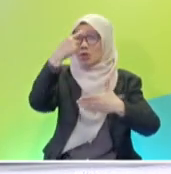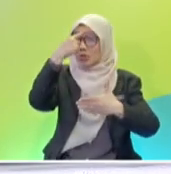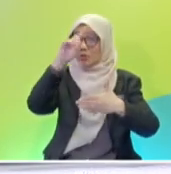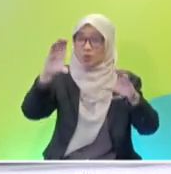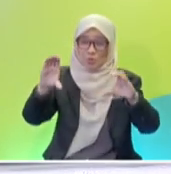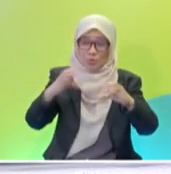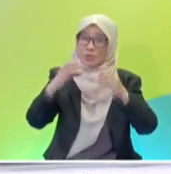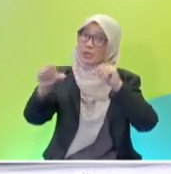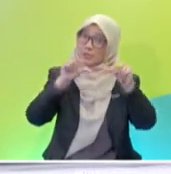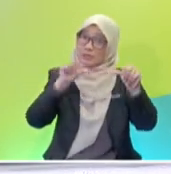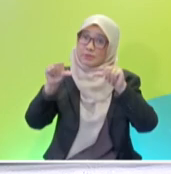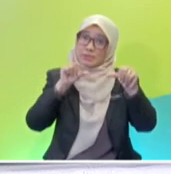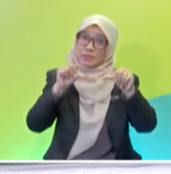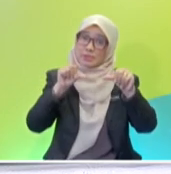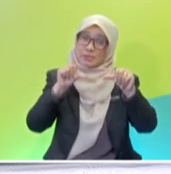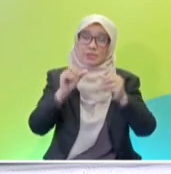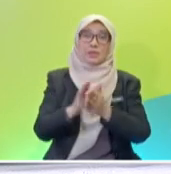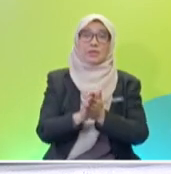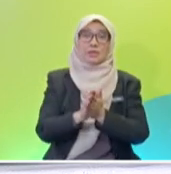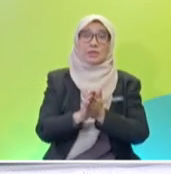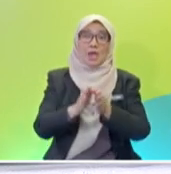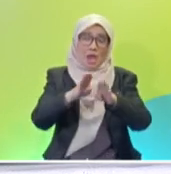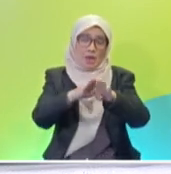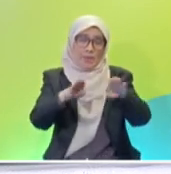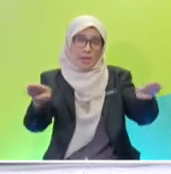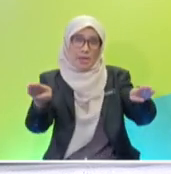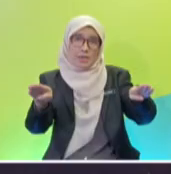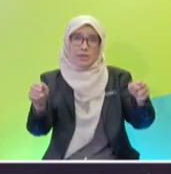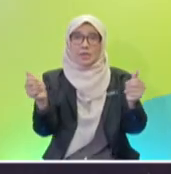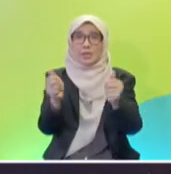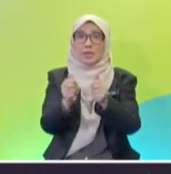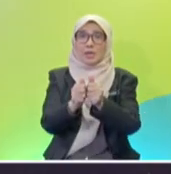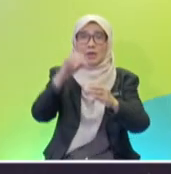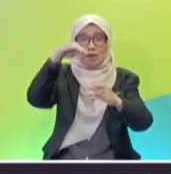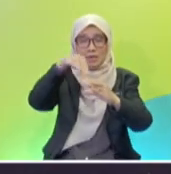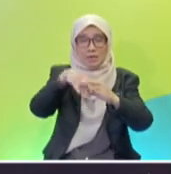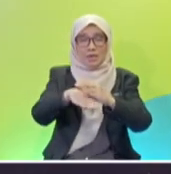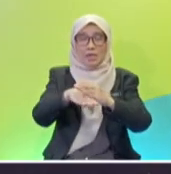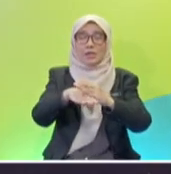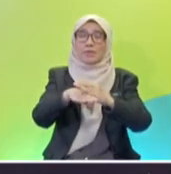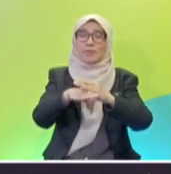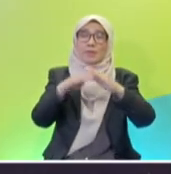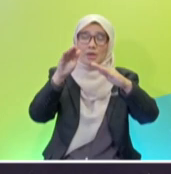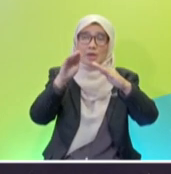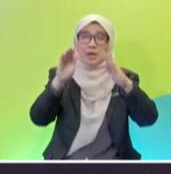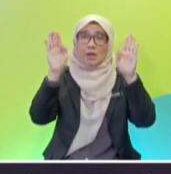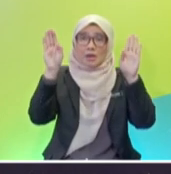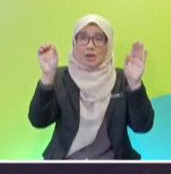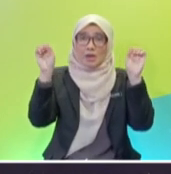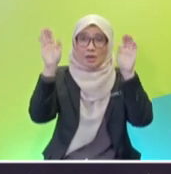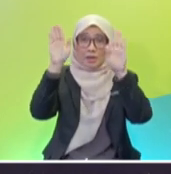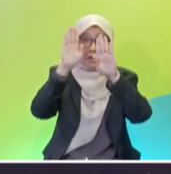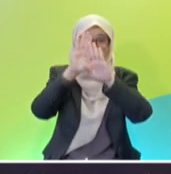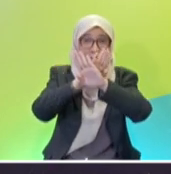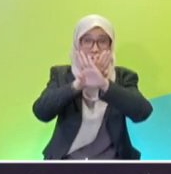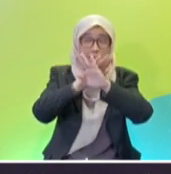menjalankan aktiviti berbanding dengan dalam keadaan yang gelap. Gelap. Baik, tetapi cikgu, ada juga aktiviti